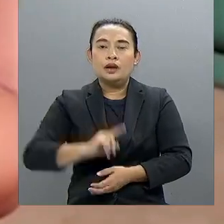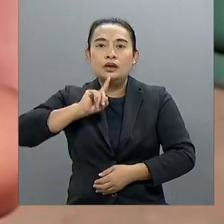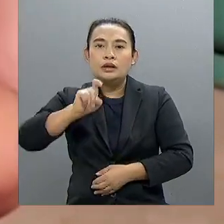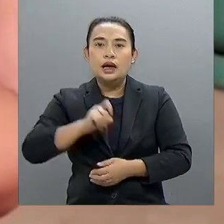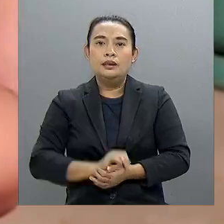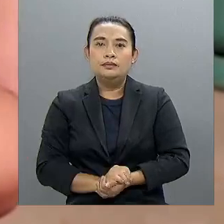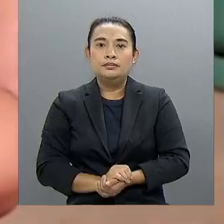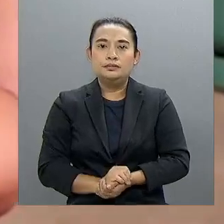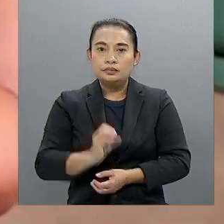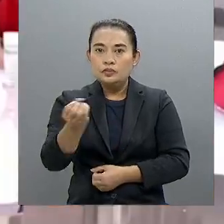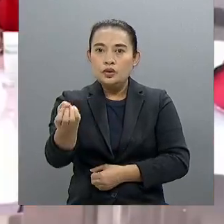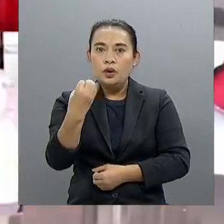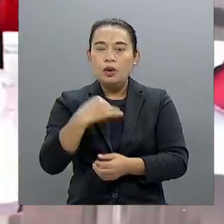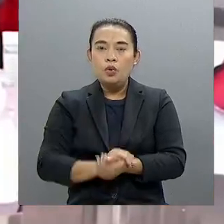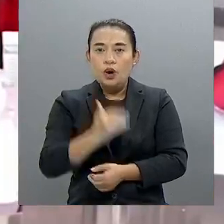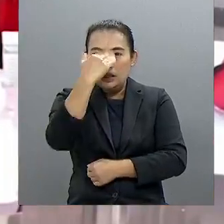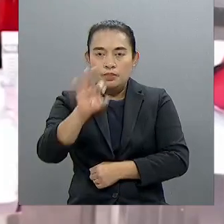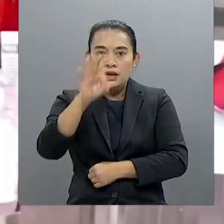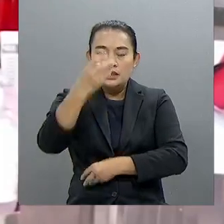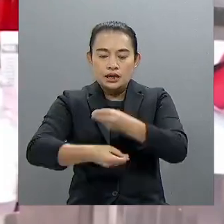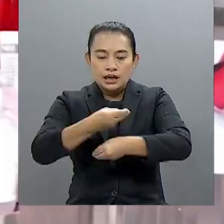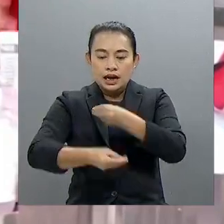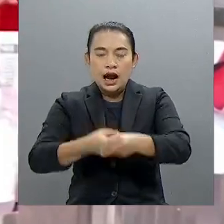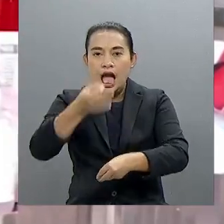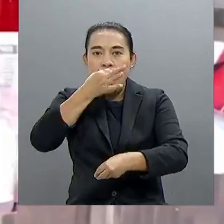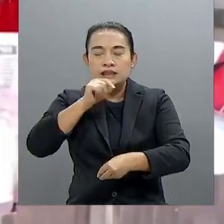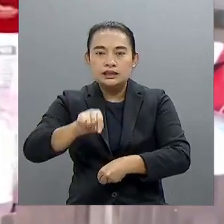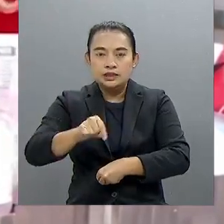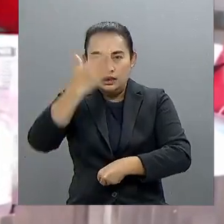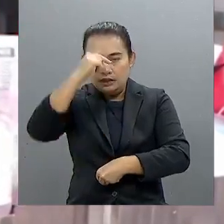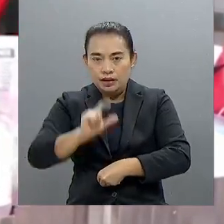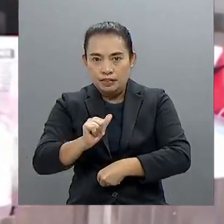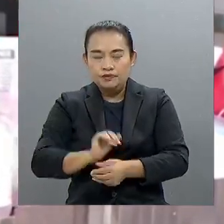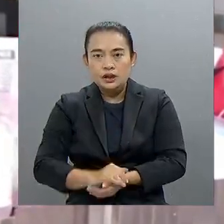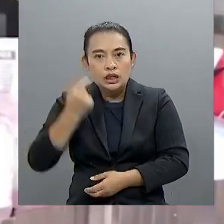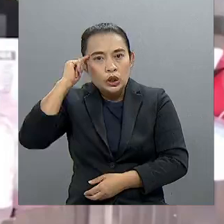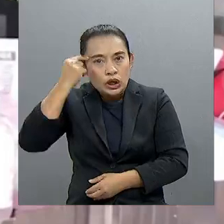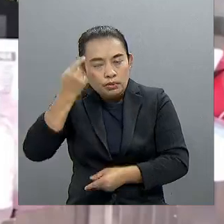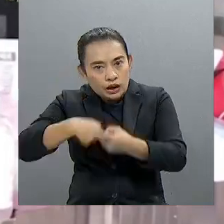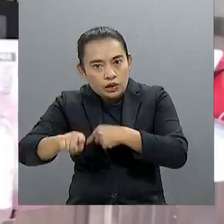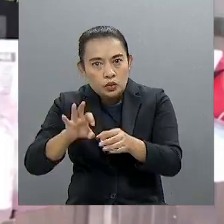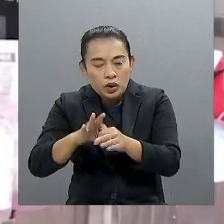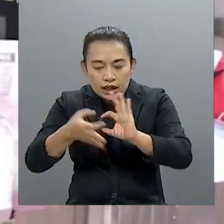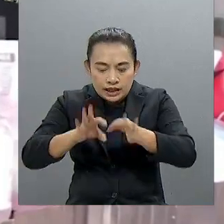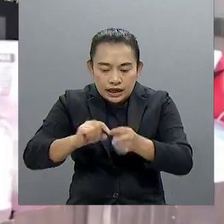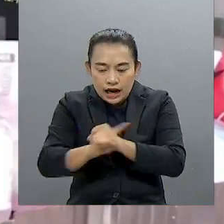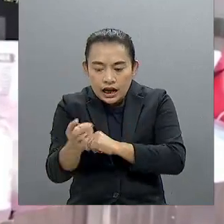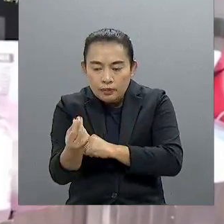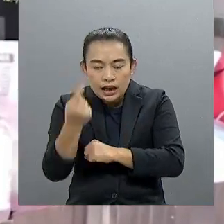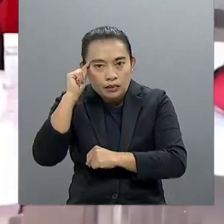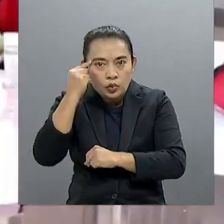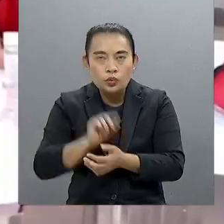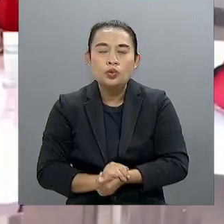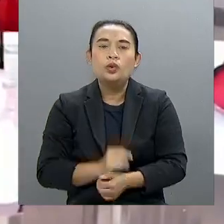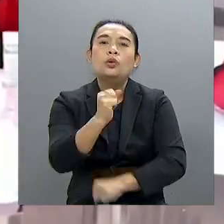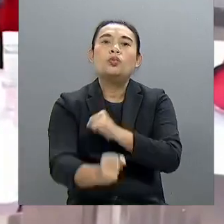บอกว่าที่เลือกอาชีพคาขายเป็หกเพระวาตอนนี้ยไม่แ่ใจว่าจะกลบไปเปักลา WinServe ไดเมอไหร่บวกกับอายุที่เพิ่ม